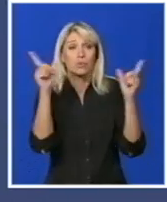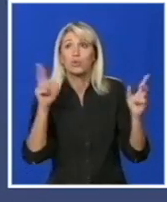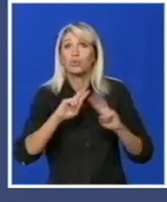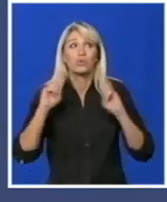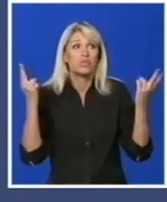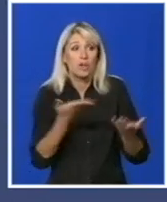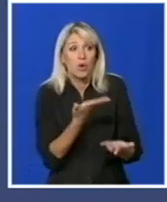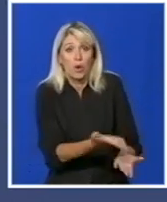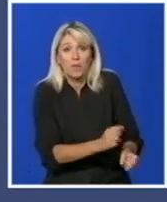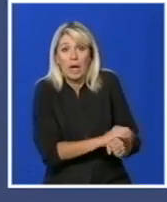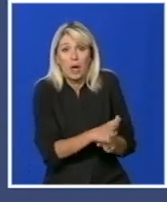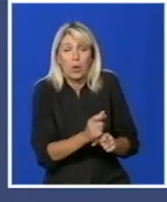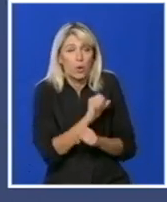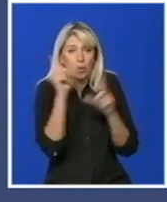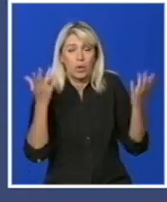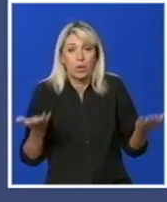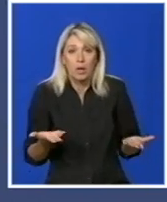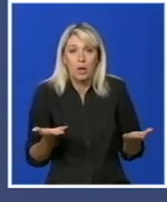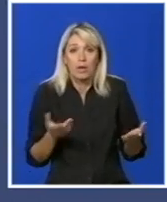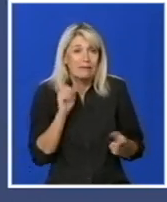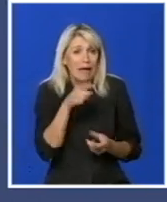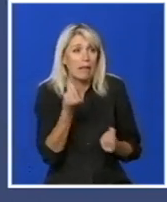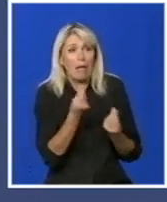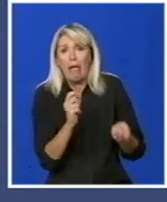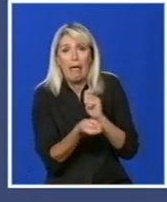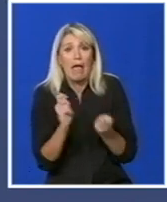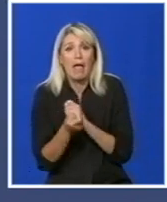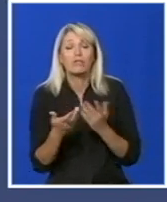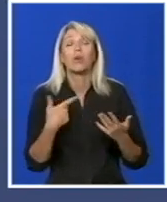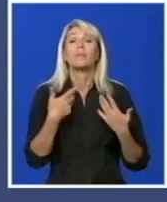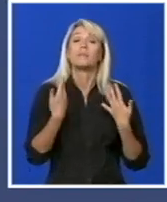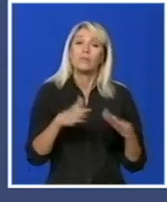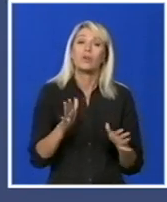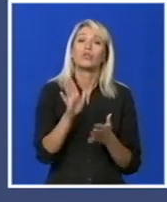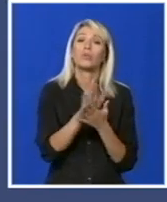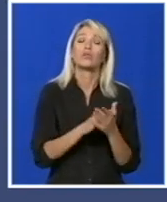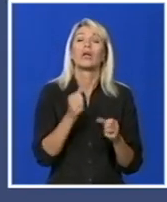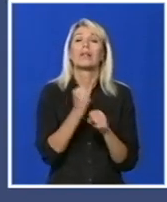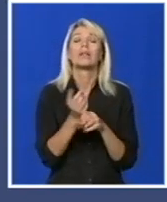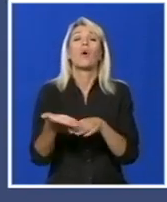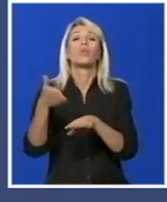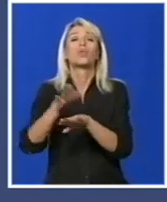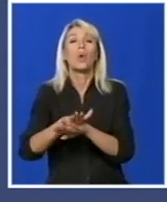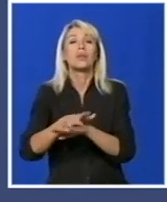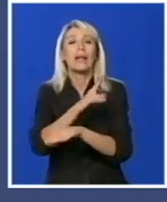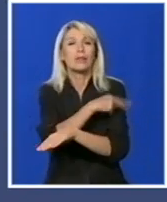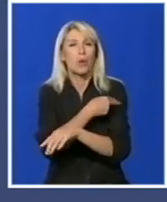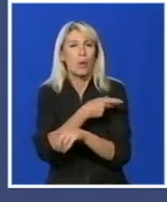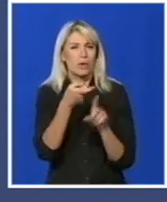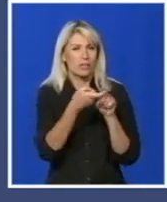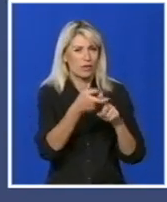ceo svet, mi smo već krenuli da radimo neke dodatne kapacitete bolničke vezane za